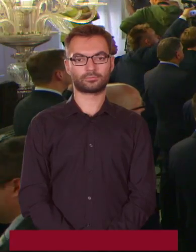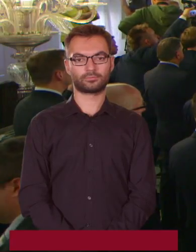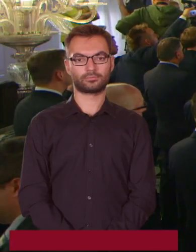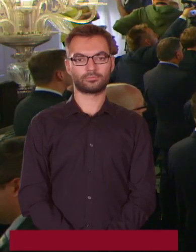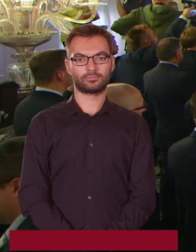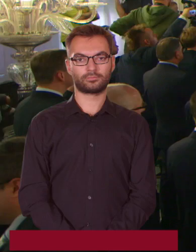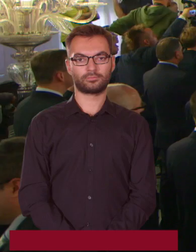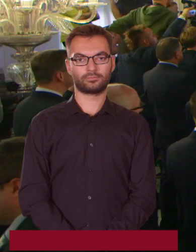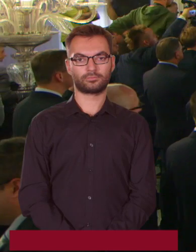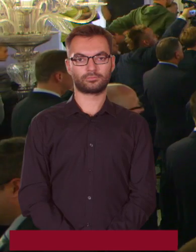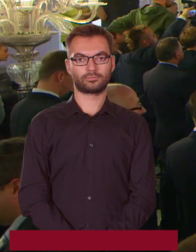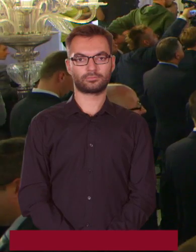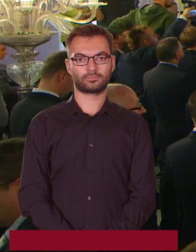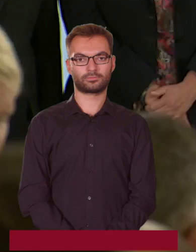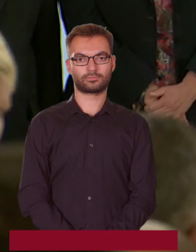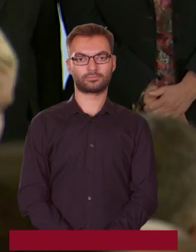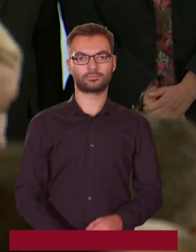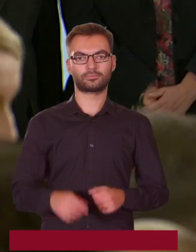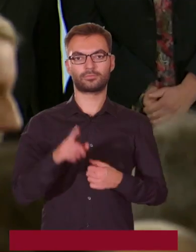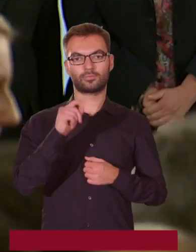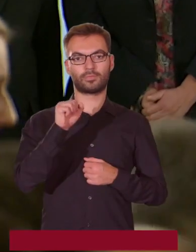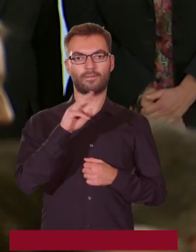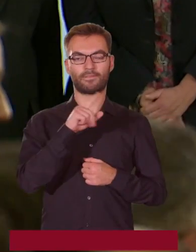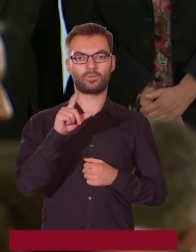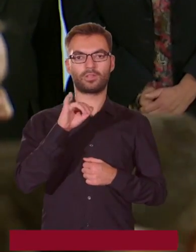Poproszę pana Pawła Jana Bejdę.